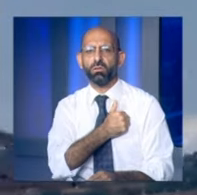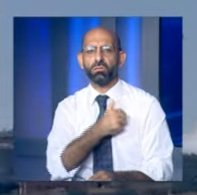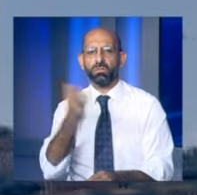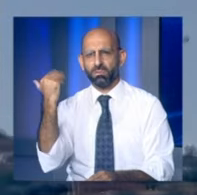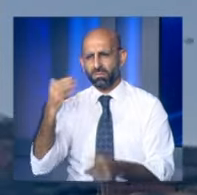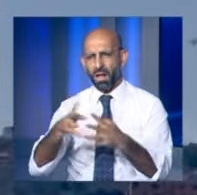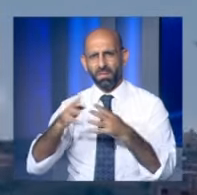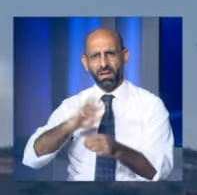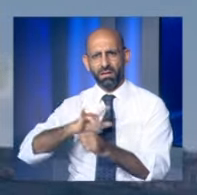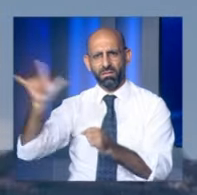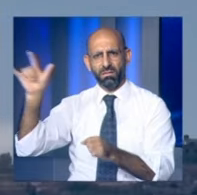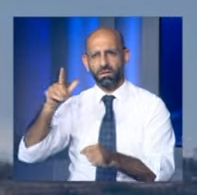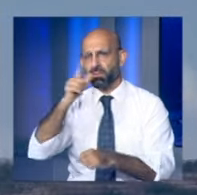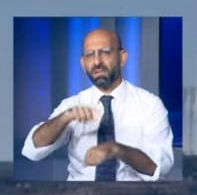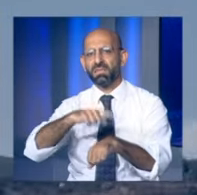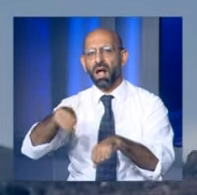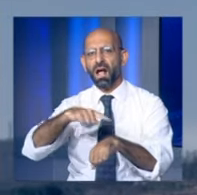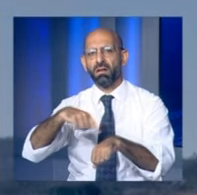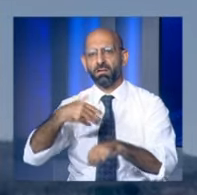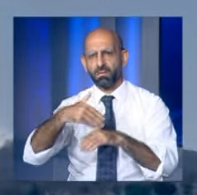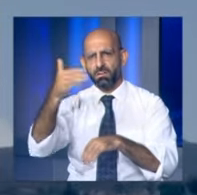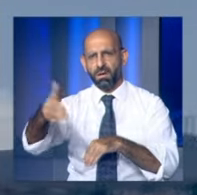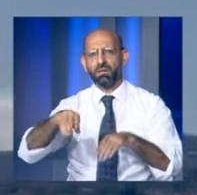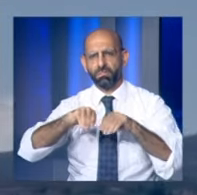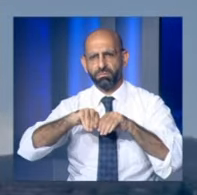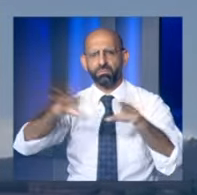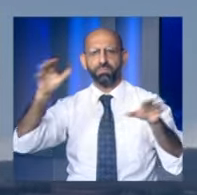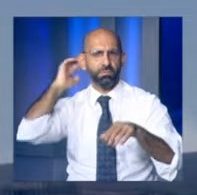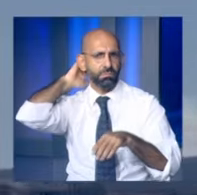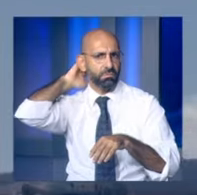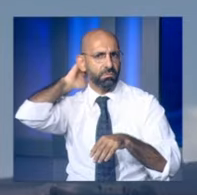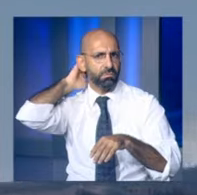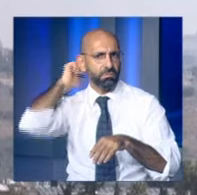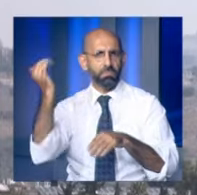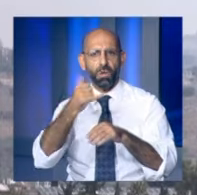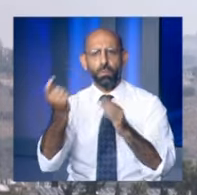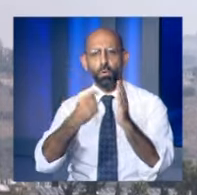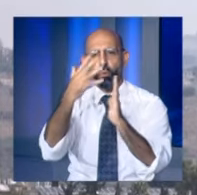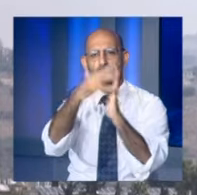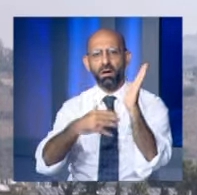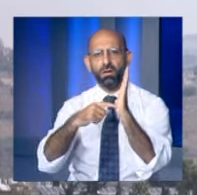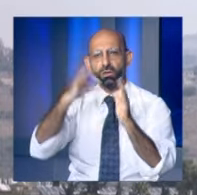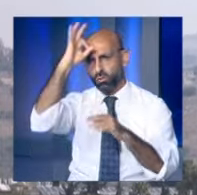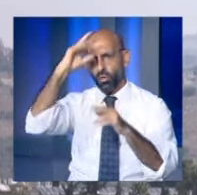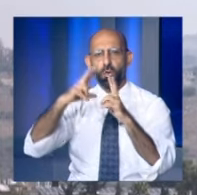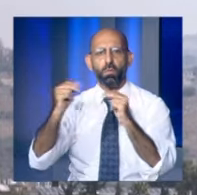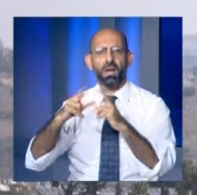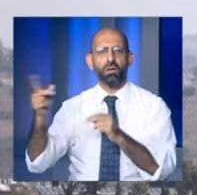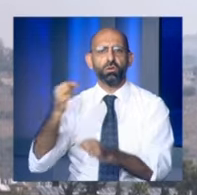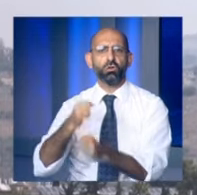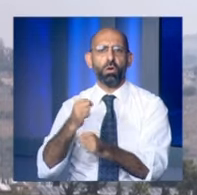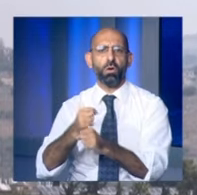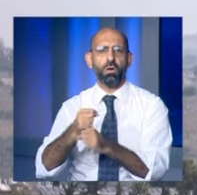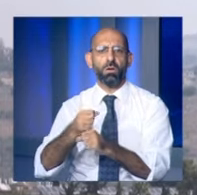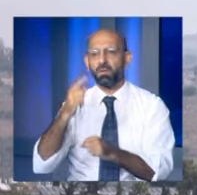زيارة عماد عون لواشنطن منتصف حزيران حصل اليوم بعد ساعات من نشر الوزير عبدالله أبو حبيب مضمون ورقة لبنانية